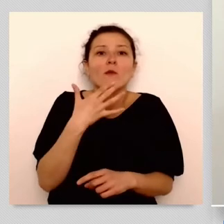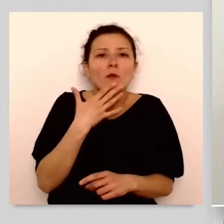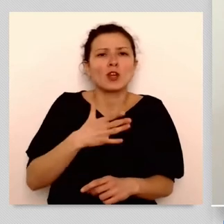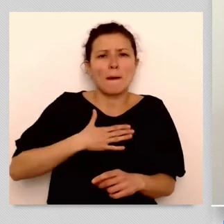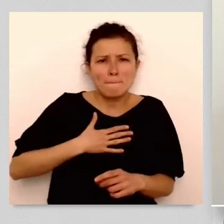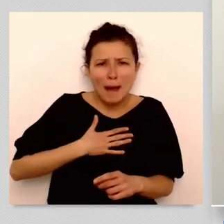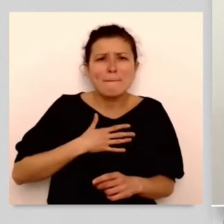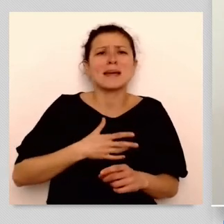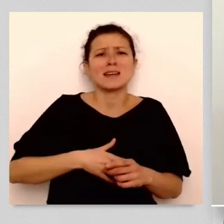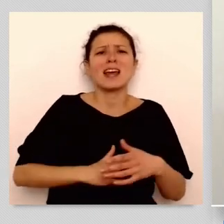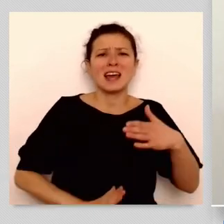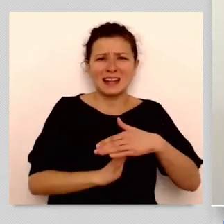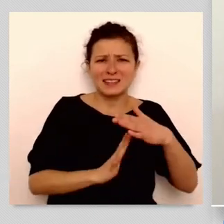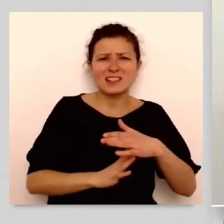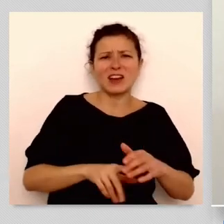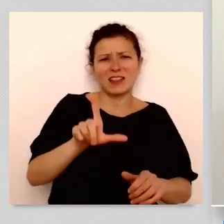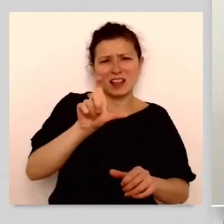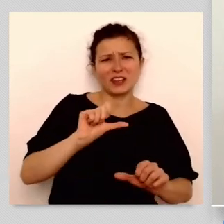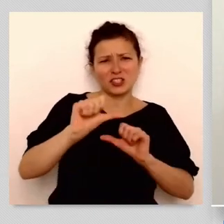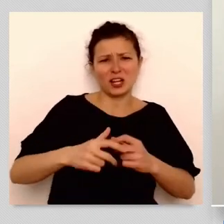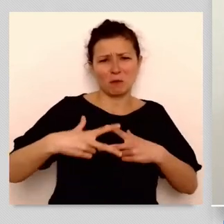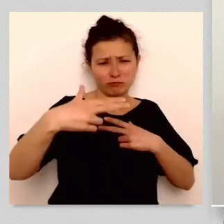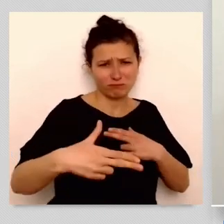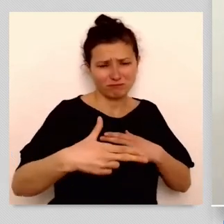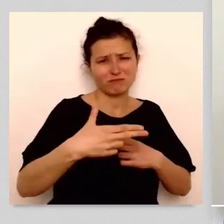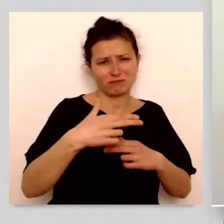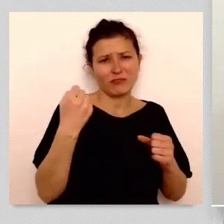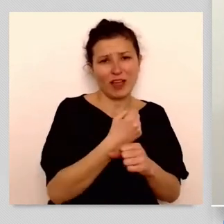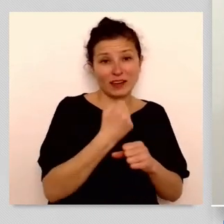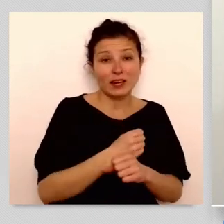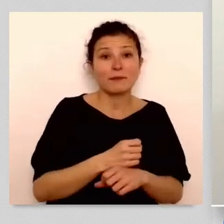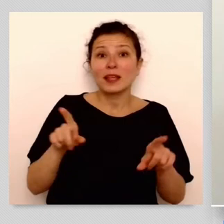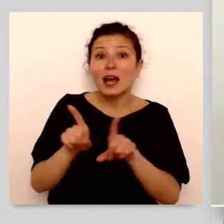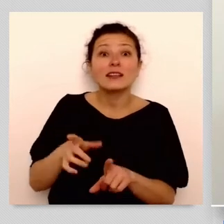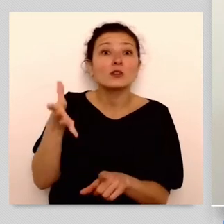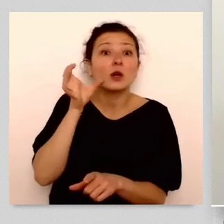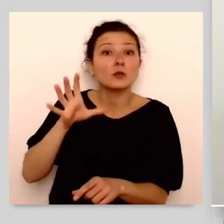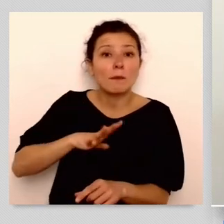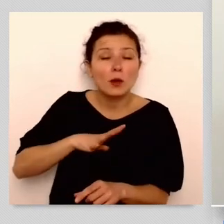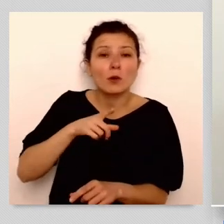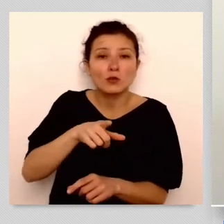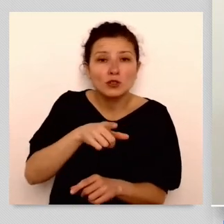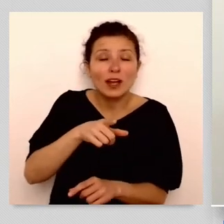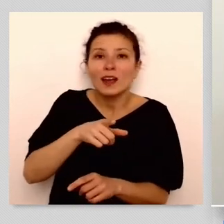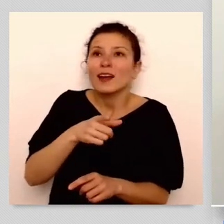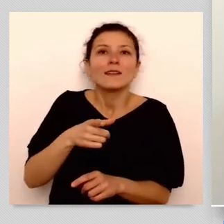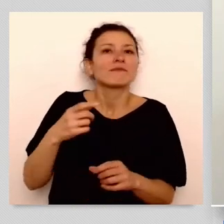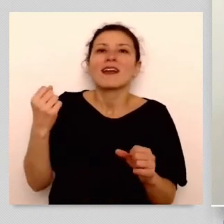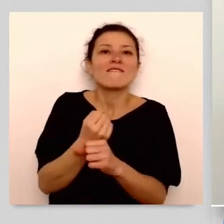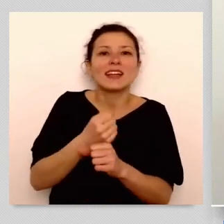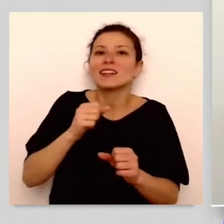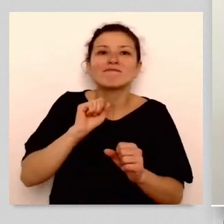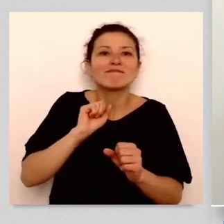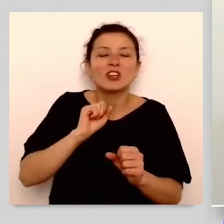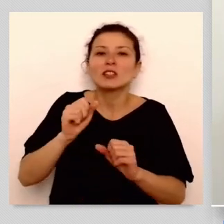i słyszeliśmy się również, że węgiel jest kołem zamachowym polskiej gospodarki. A teraz